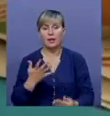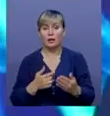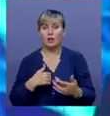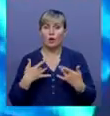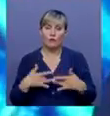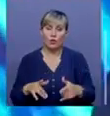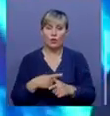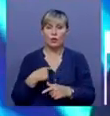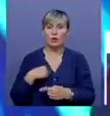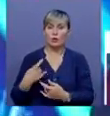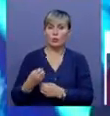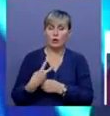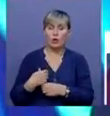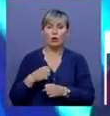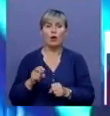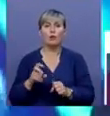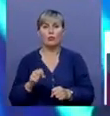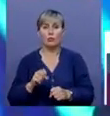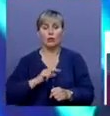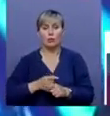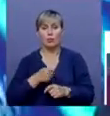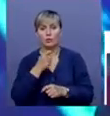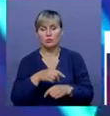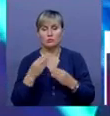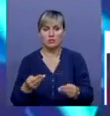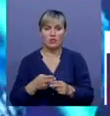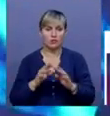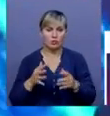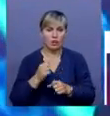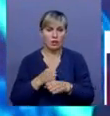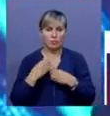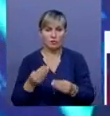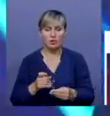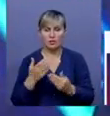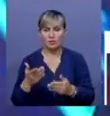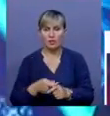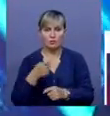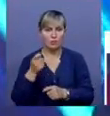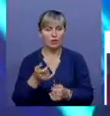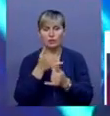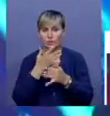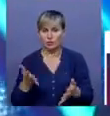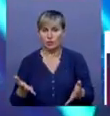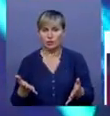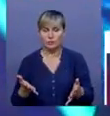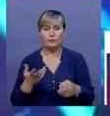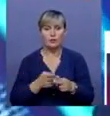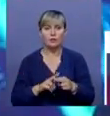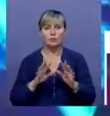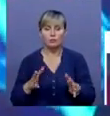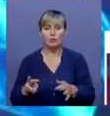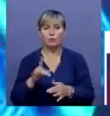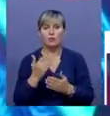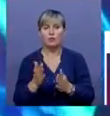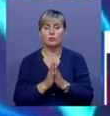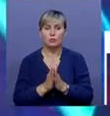или меня уволили как может работодатель за меня подать конечно в этом случае работодатель за вас падать не сможет в этом случае мы вас